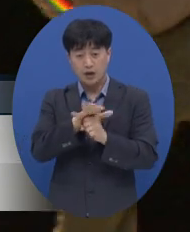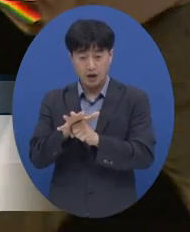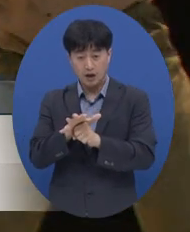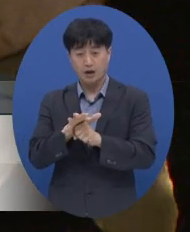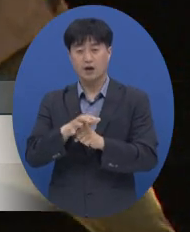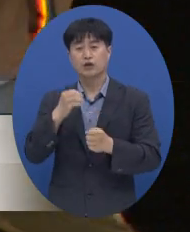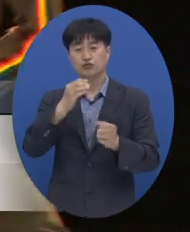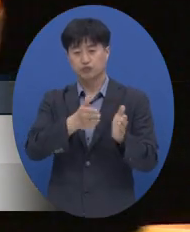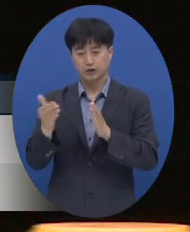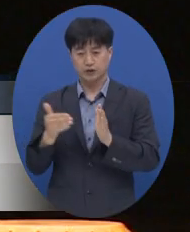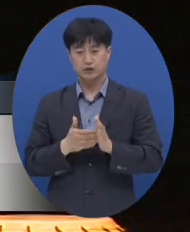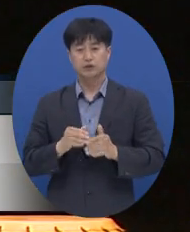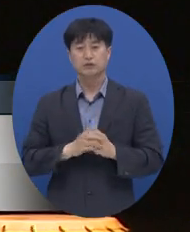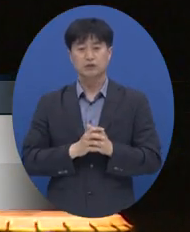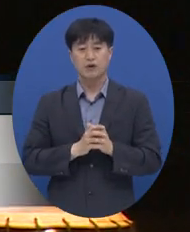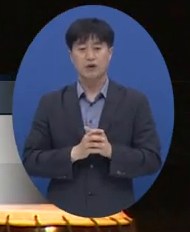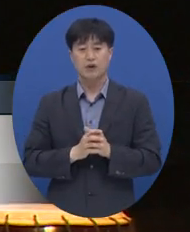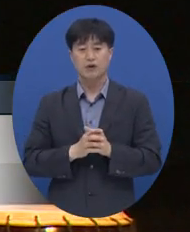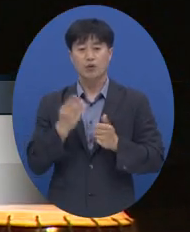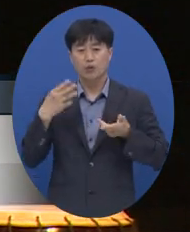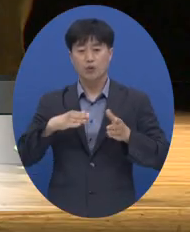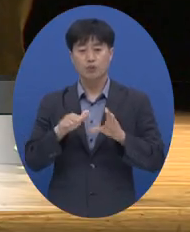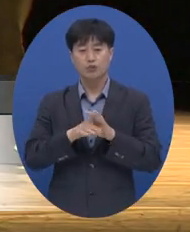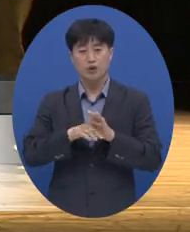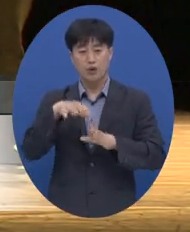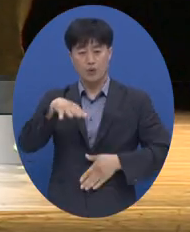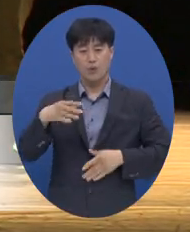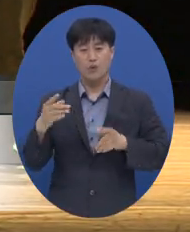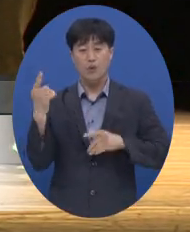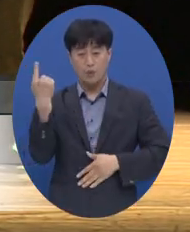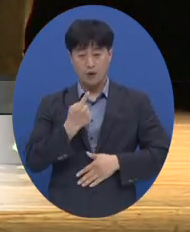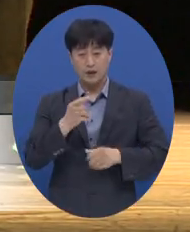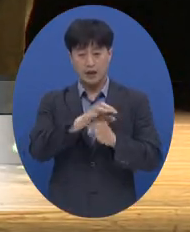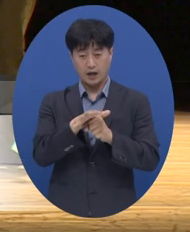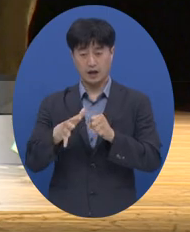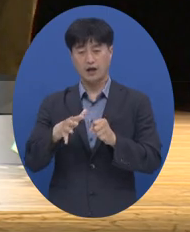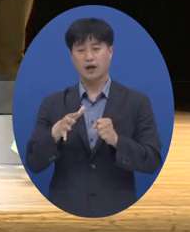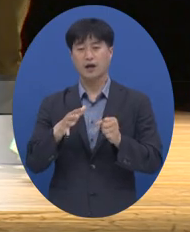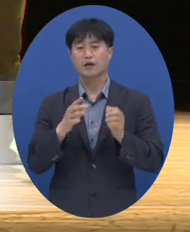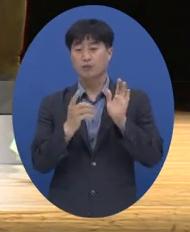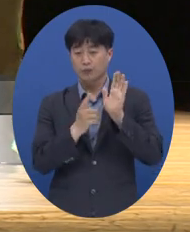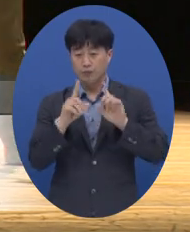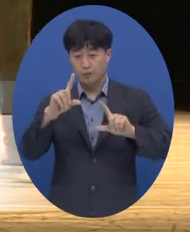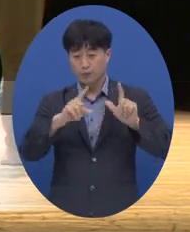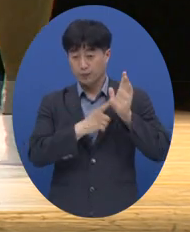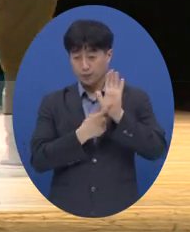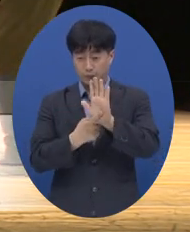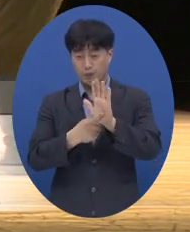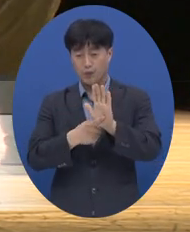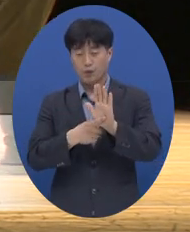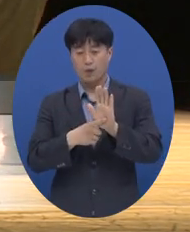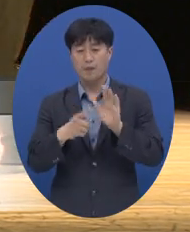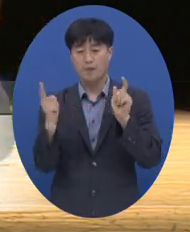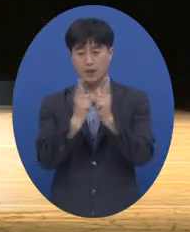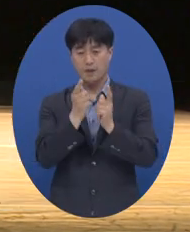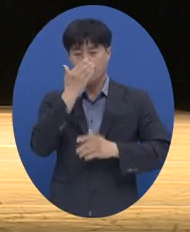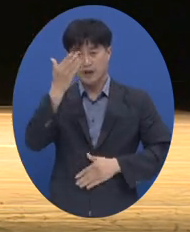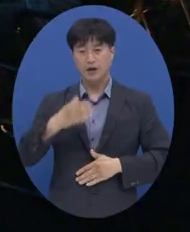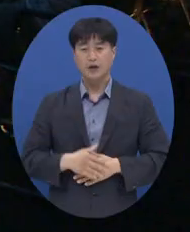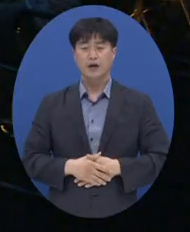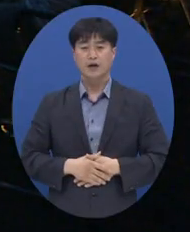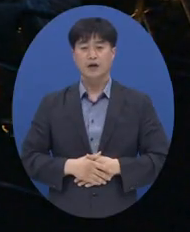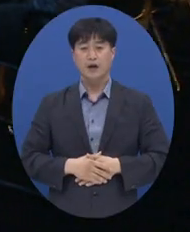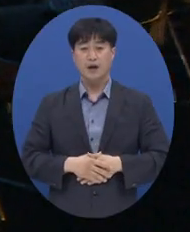작품들이 또 마련되어 있습니다. 저희 극장에 경기도 문화의 전당에 오시면 다양한 작품을 수준 높은 공연으로 만나실 수